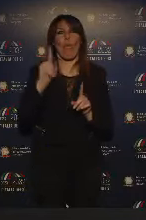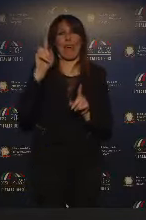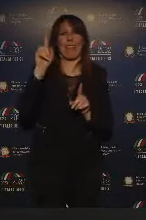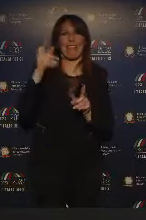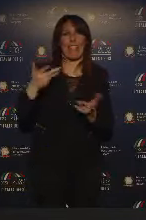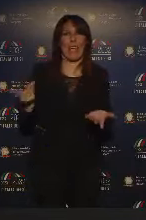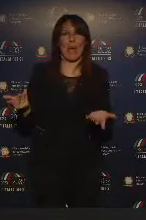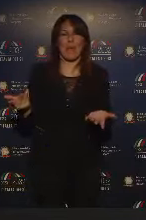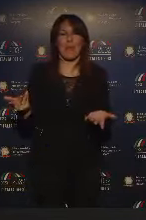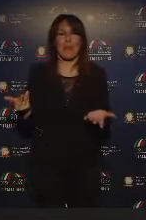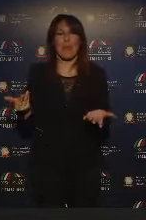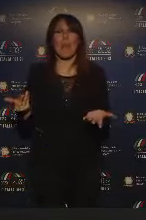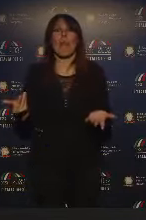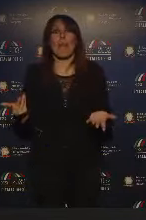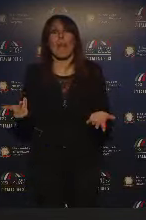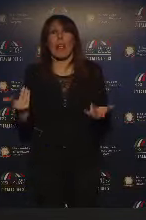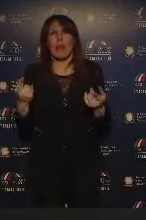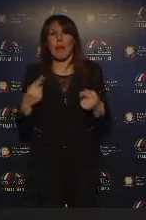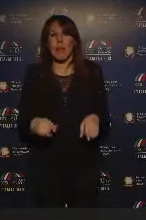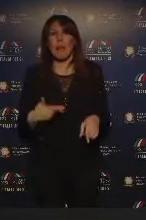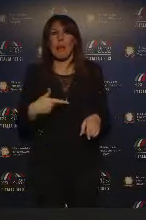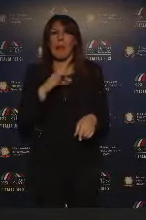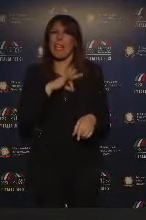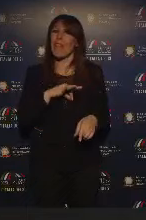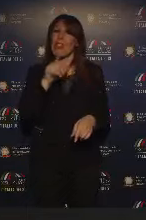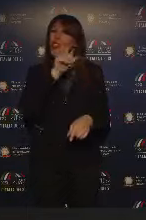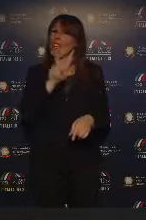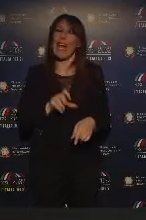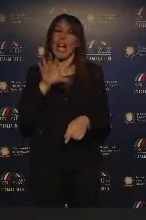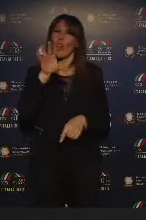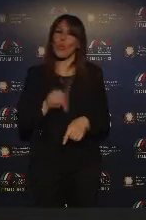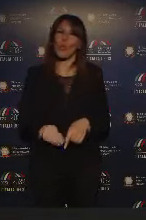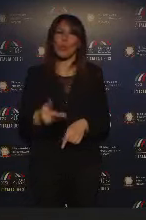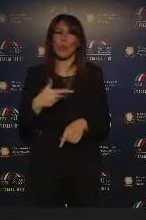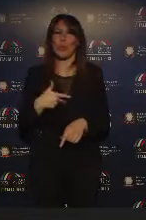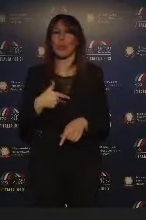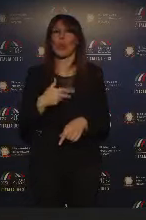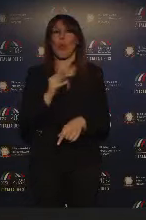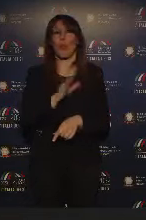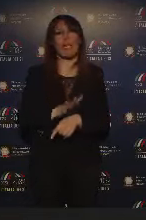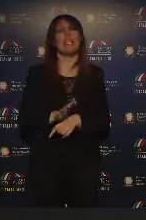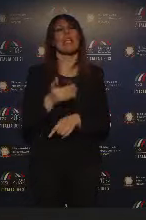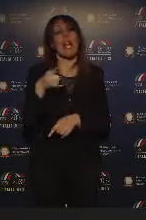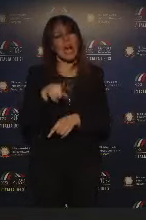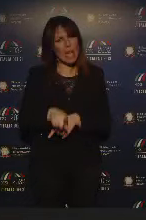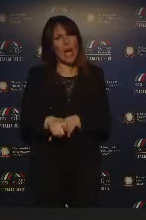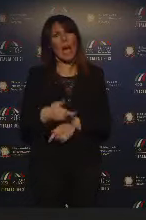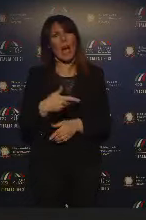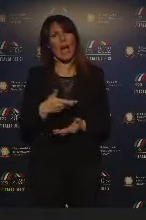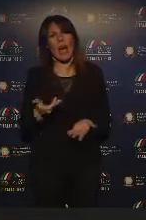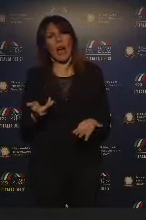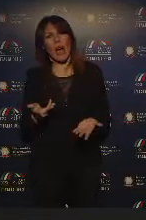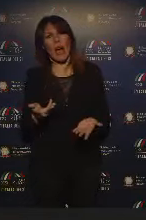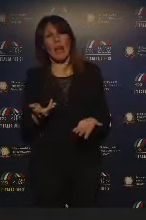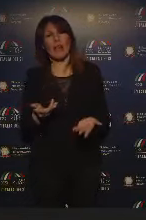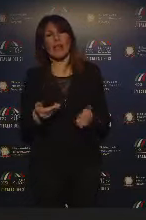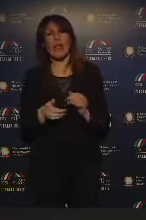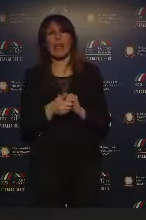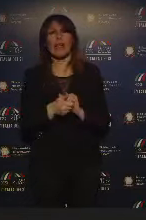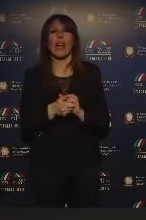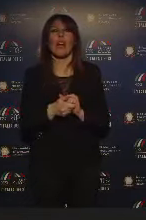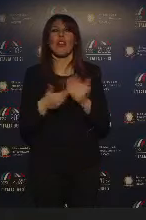quindi è qualcosa di cui beneficia tutto il paese Basilicata ovviamente compresa